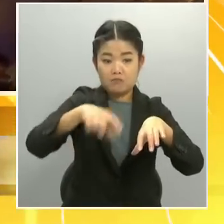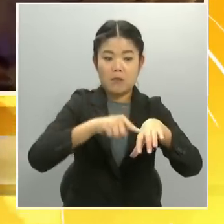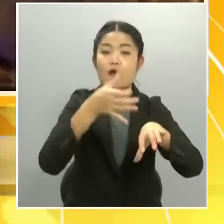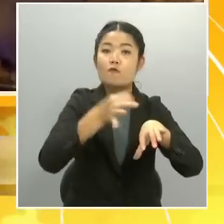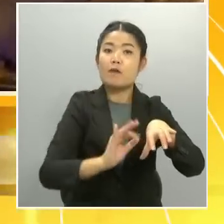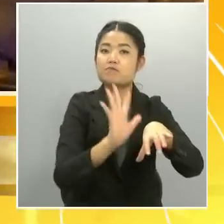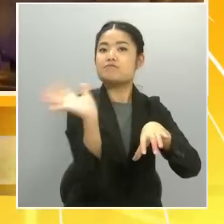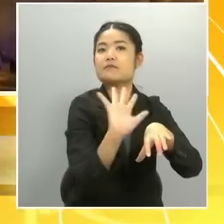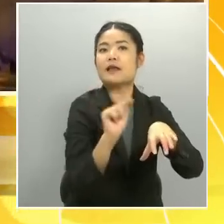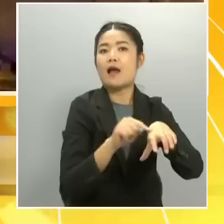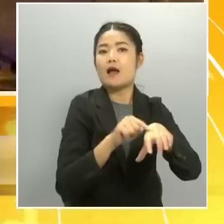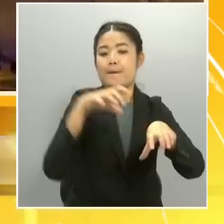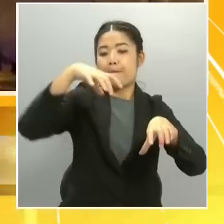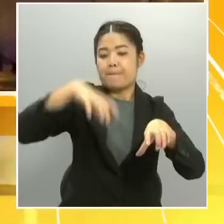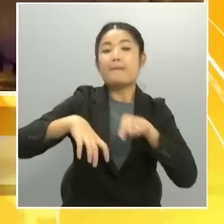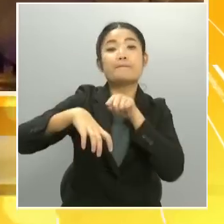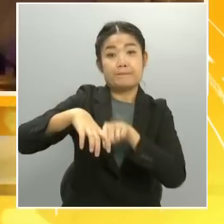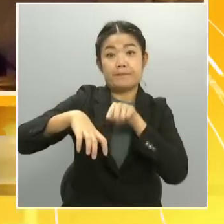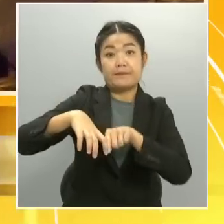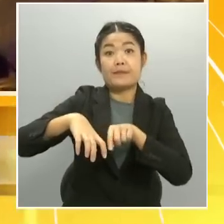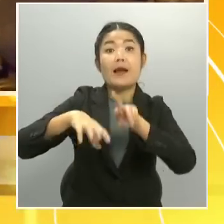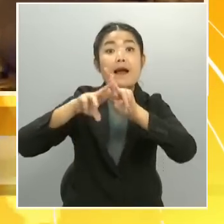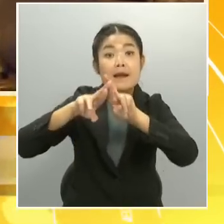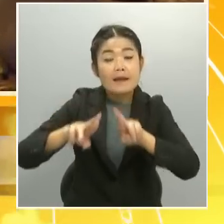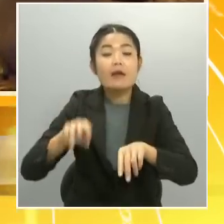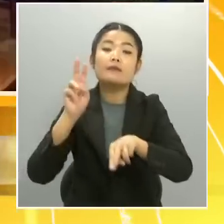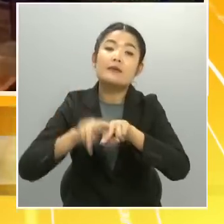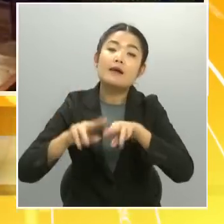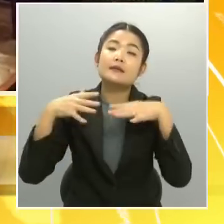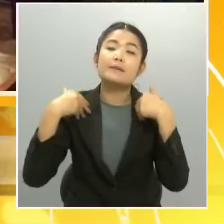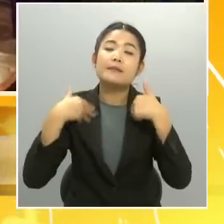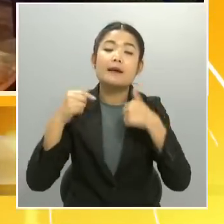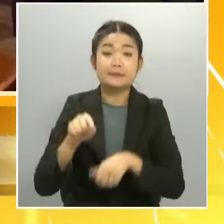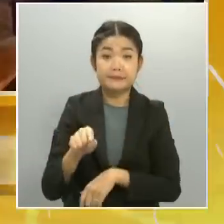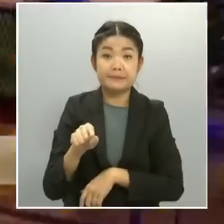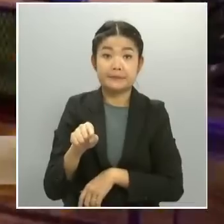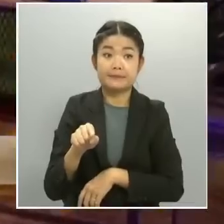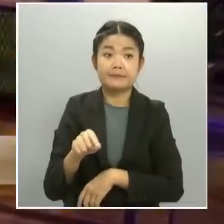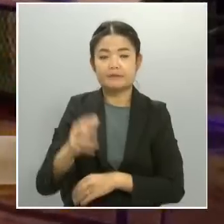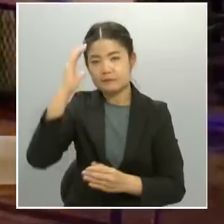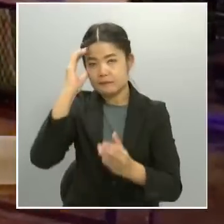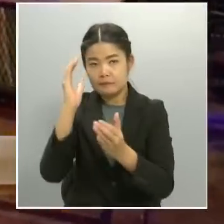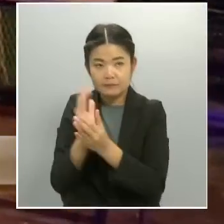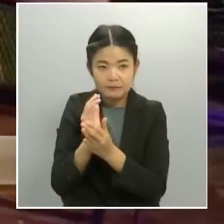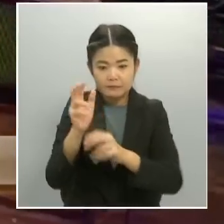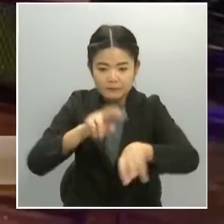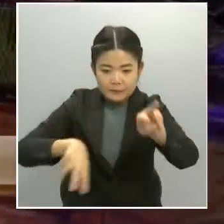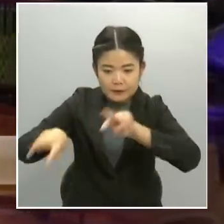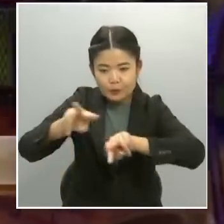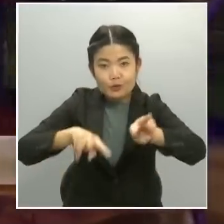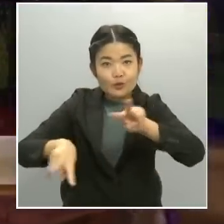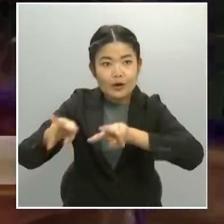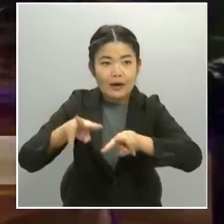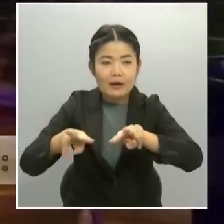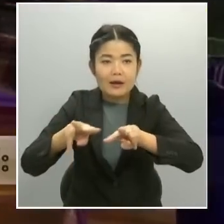ไหม้มันคือจุดที่เคยเป็นร้านนั่งชิลตำรวจไปตรวจสอบปรากฏว่า